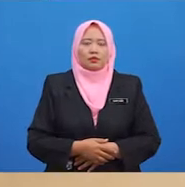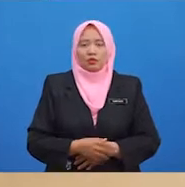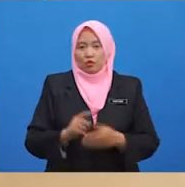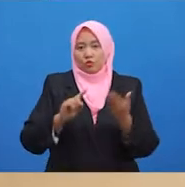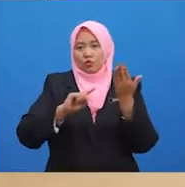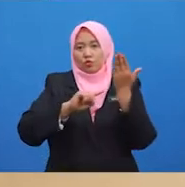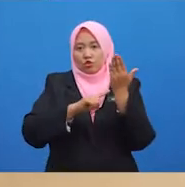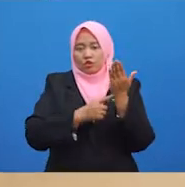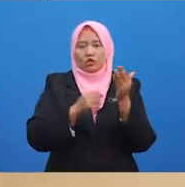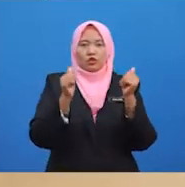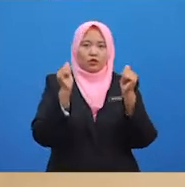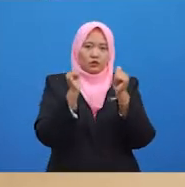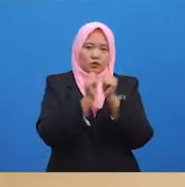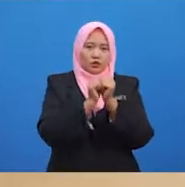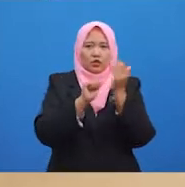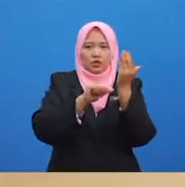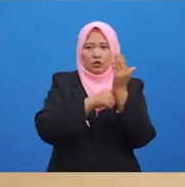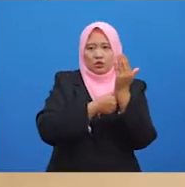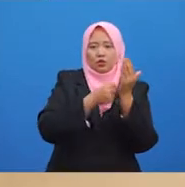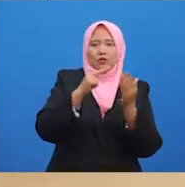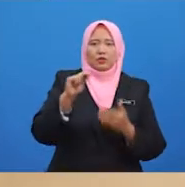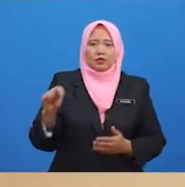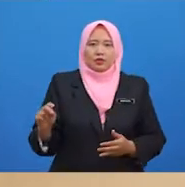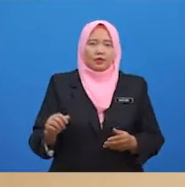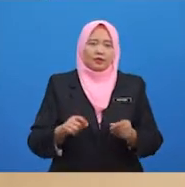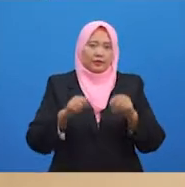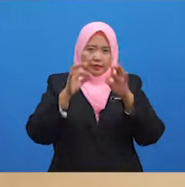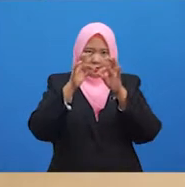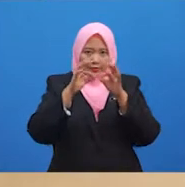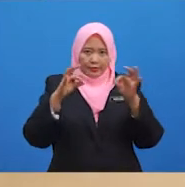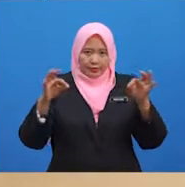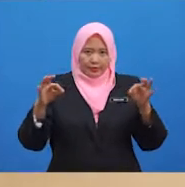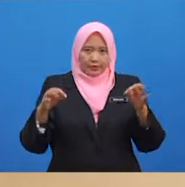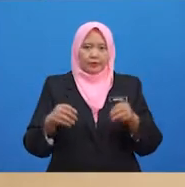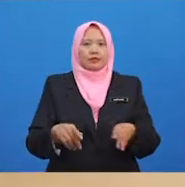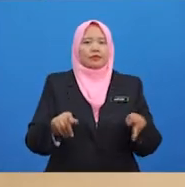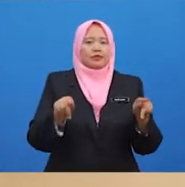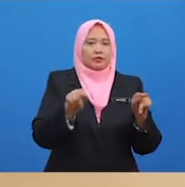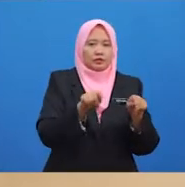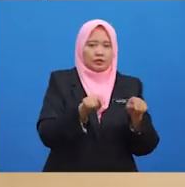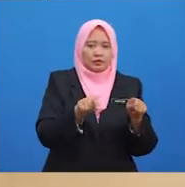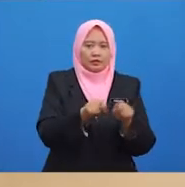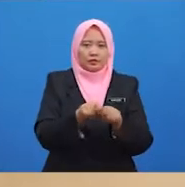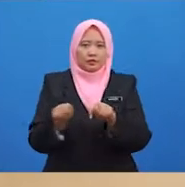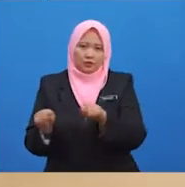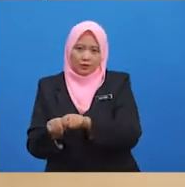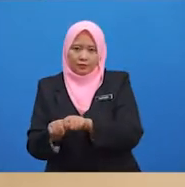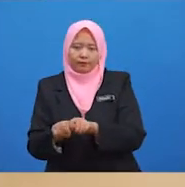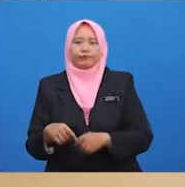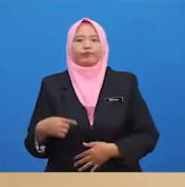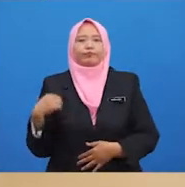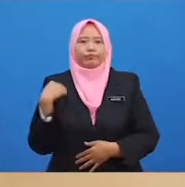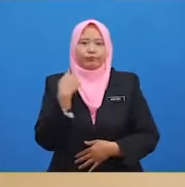menganalisis aspek pengajaran dalam sesebuah cerita, cikgu sarankan murid-murid untuk menghasilkan